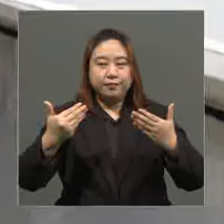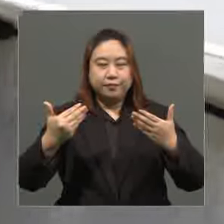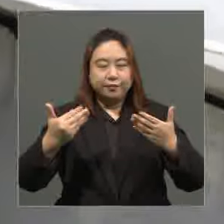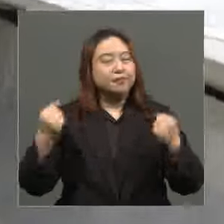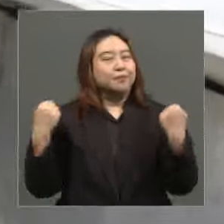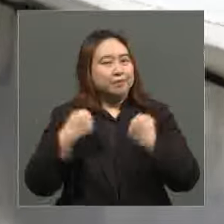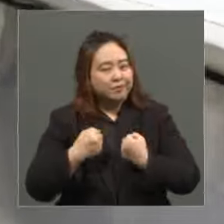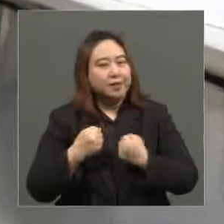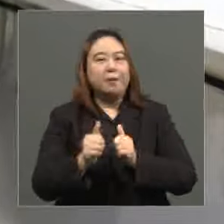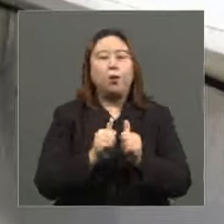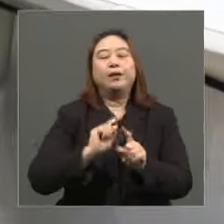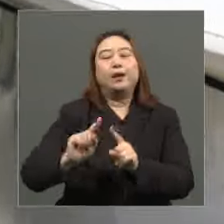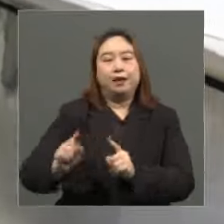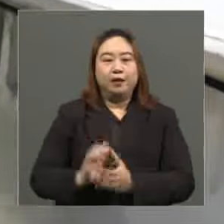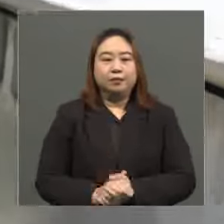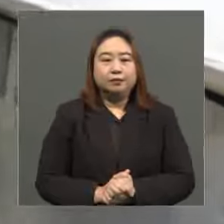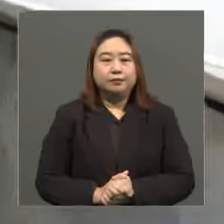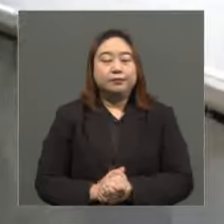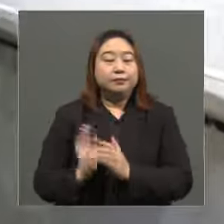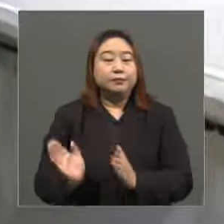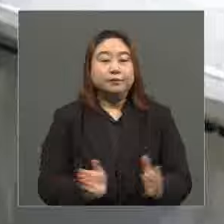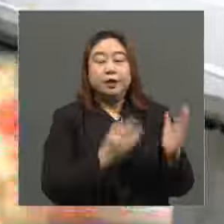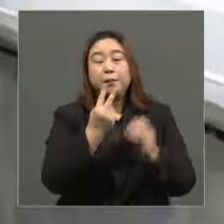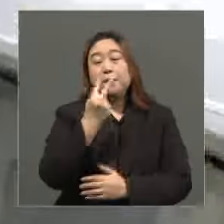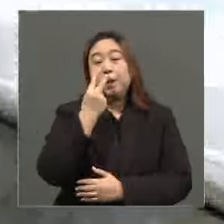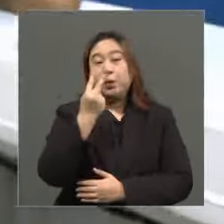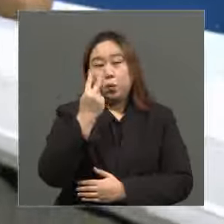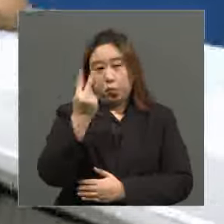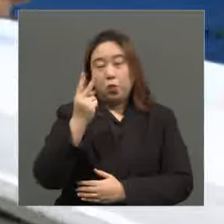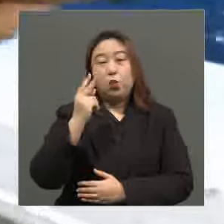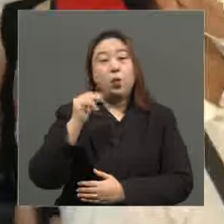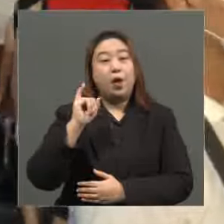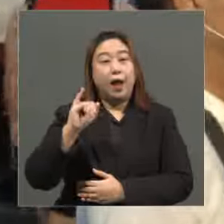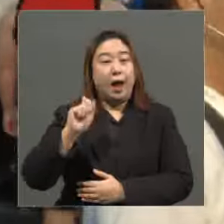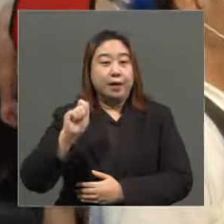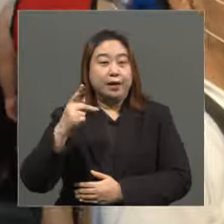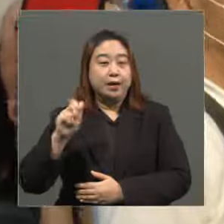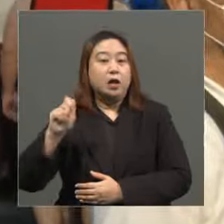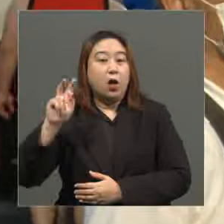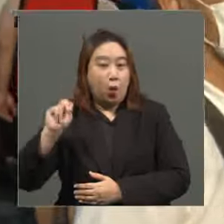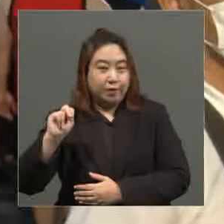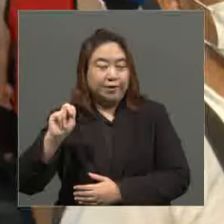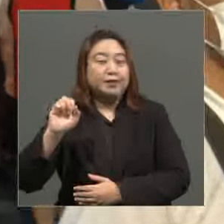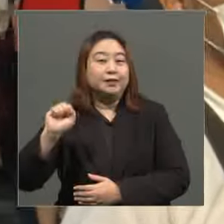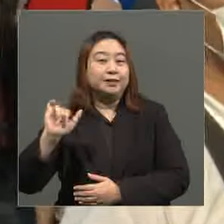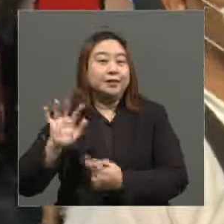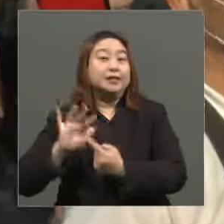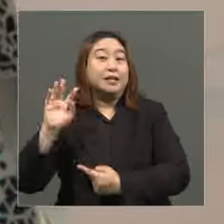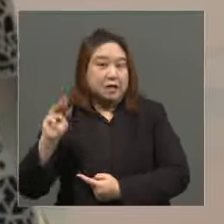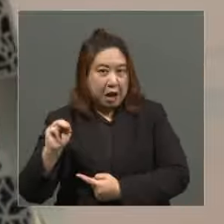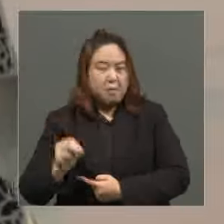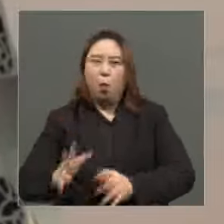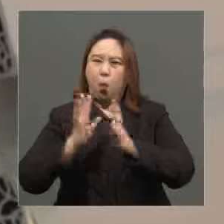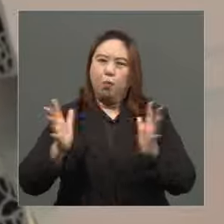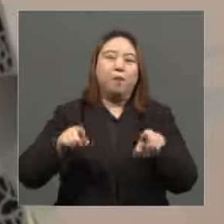ด้วยนะคะไปดูกันที่ไอคอนสยามกันบ้างนะคะที่นี่ก็คึกคักไม่แพ้กันนะคะจัดงานลอยกระท